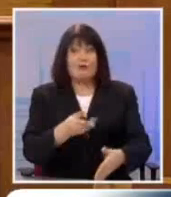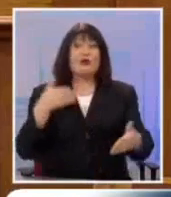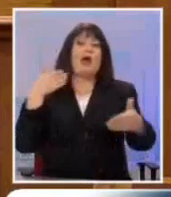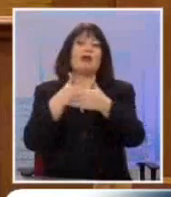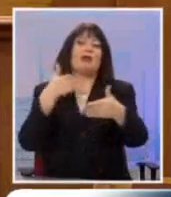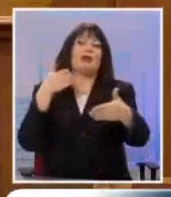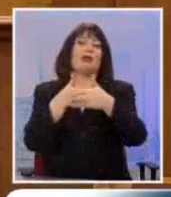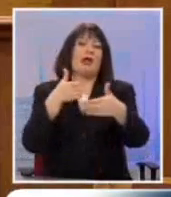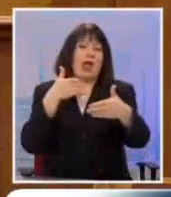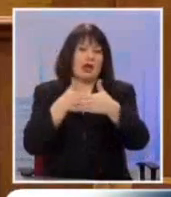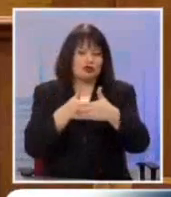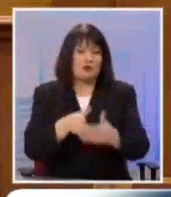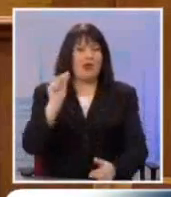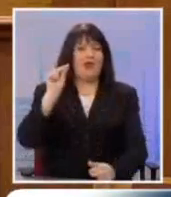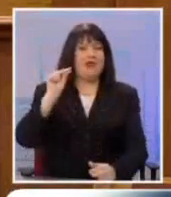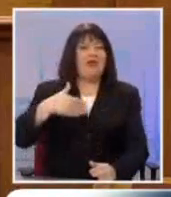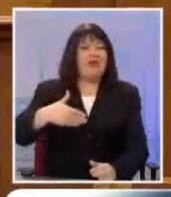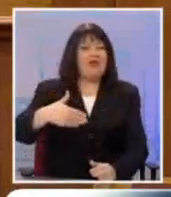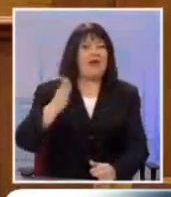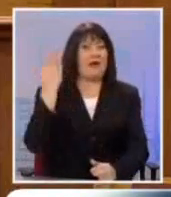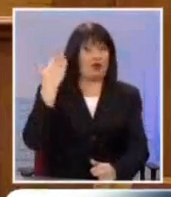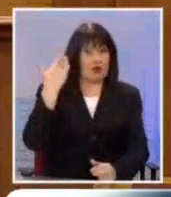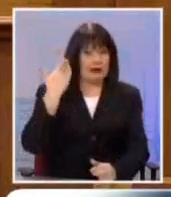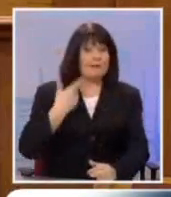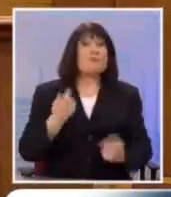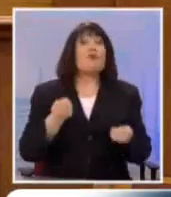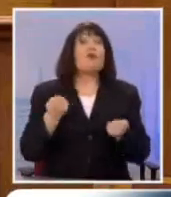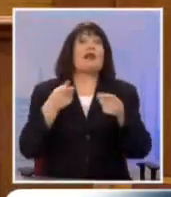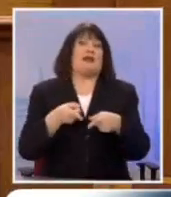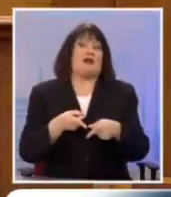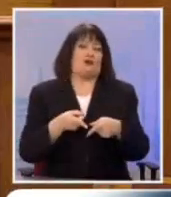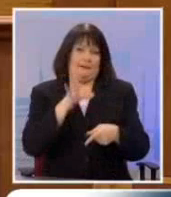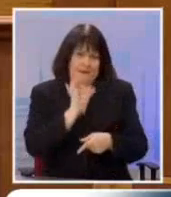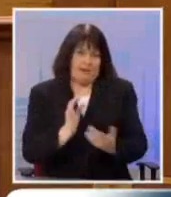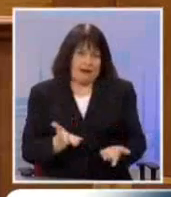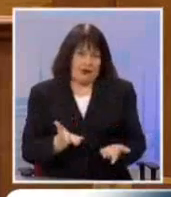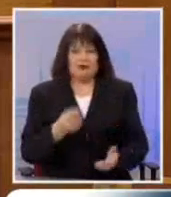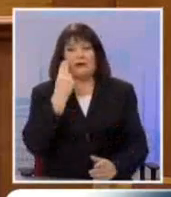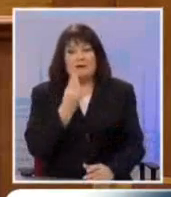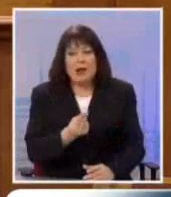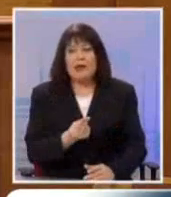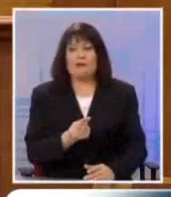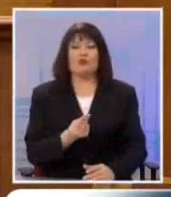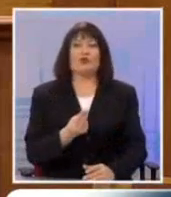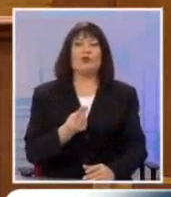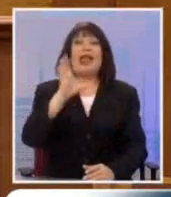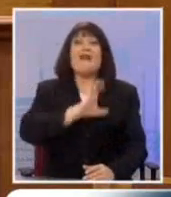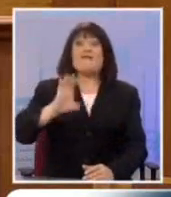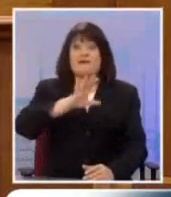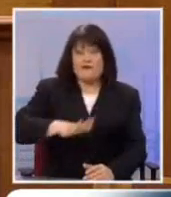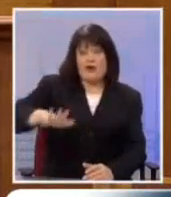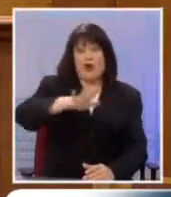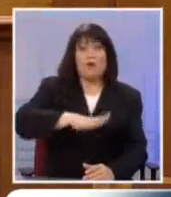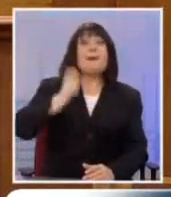αδιέξοδα, βλέπουν τις υποσχέσεις που δόθηκαν που δεν πραγματοποιούνται, που βλέπουν ότι παντού στην Ευρώπη αυτές